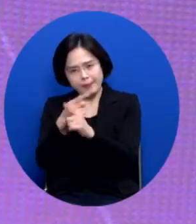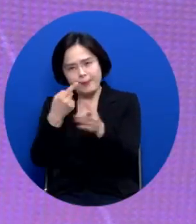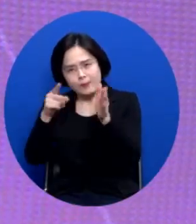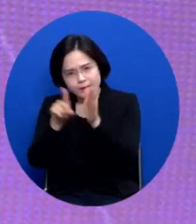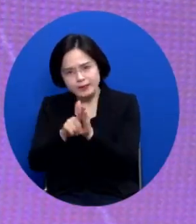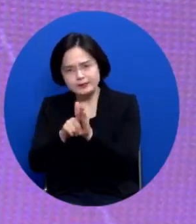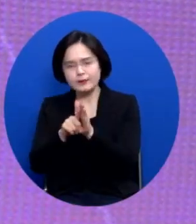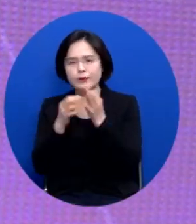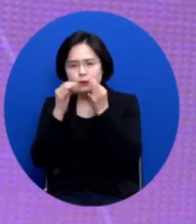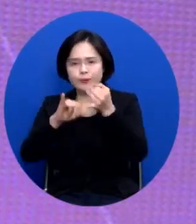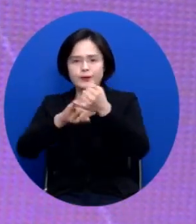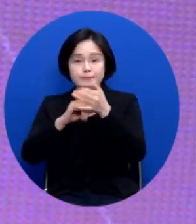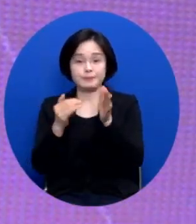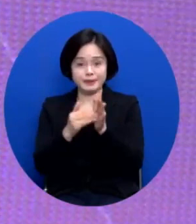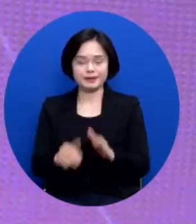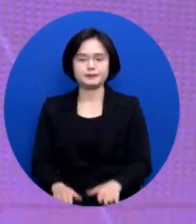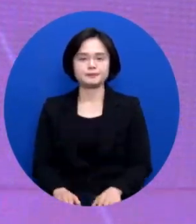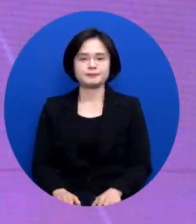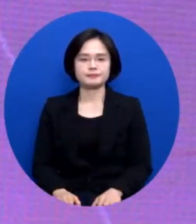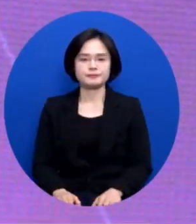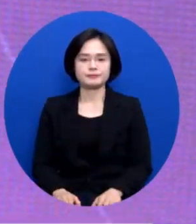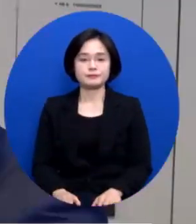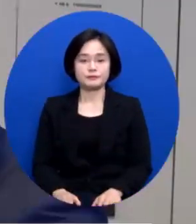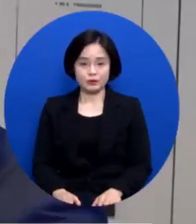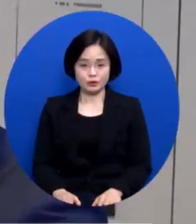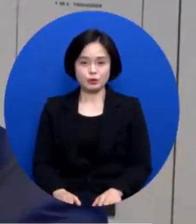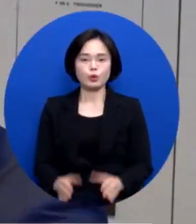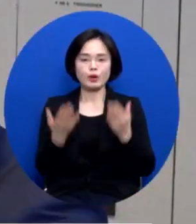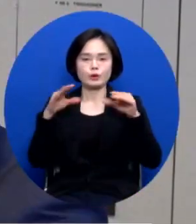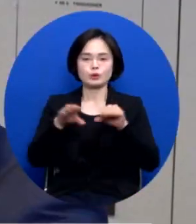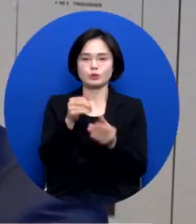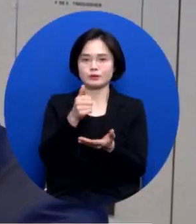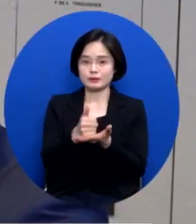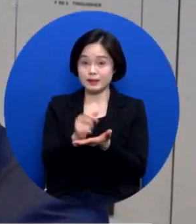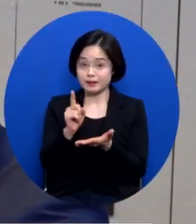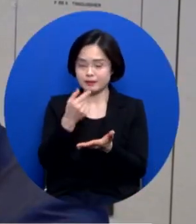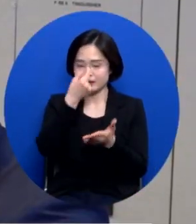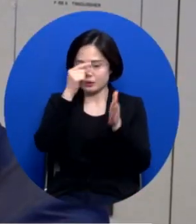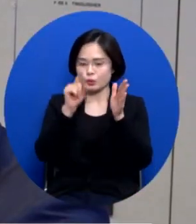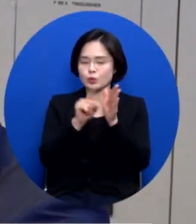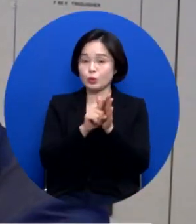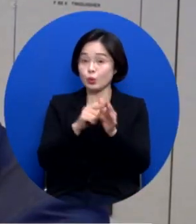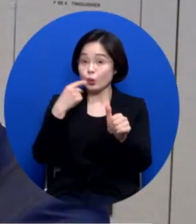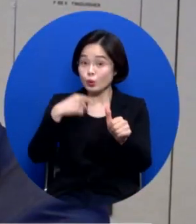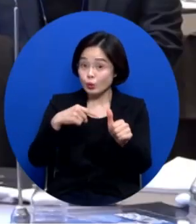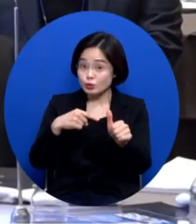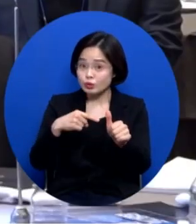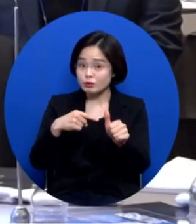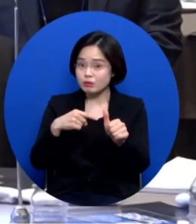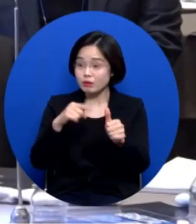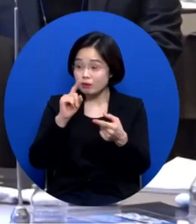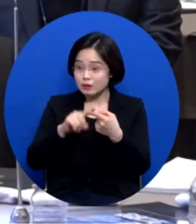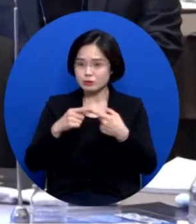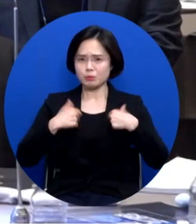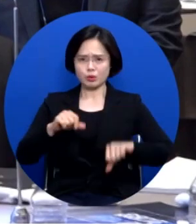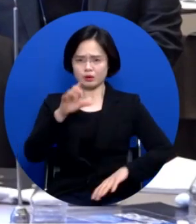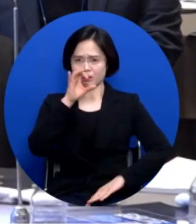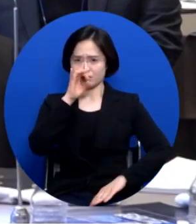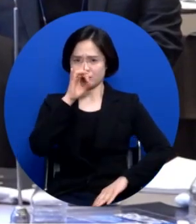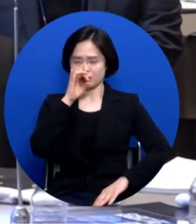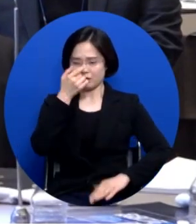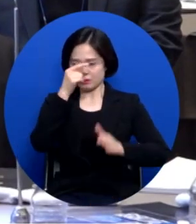총장은 기조 강연을 통해 기독교 교육은 결코 양보할 수 없는 기독교 학교의 존립 목적 그